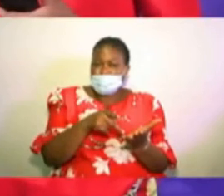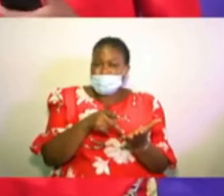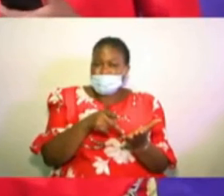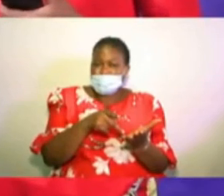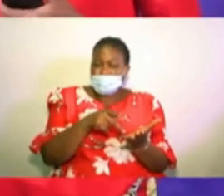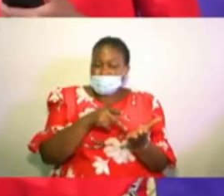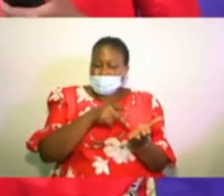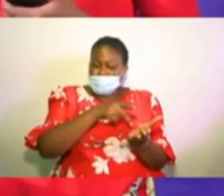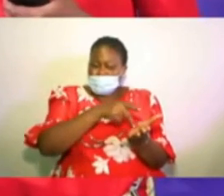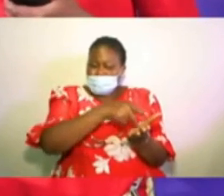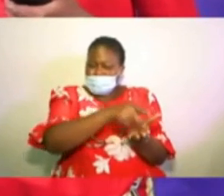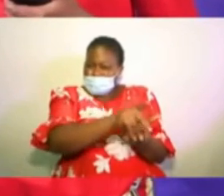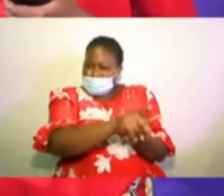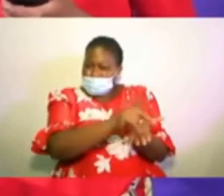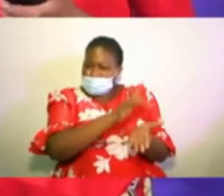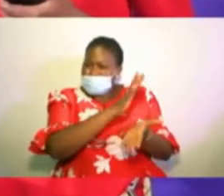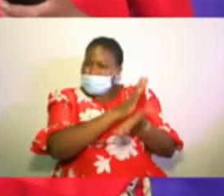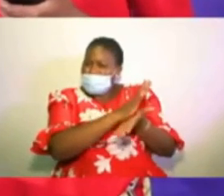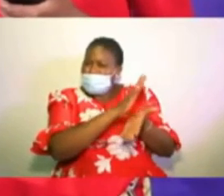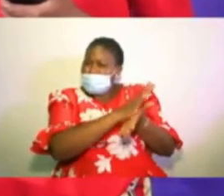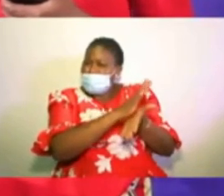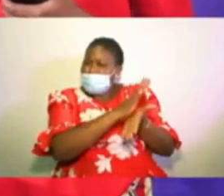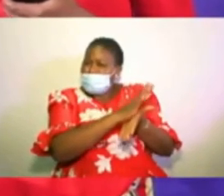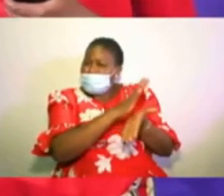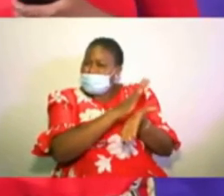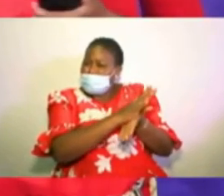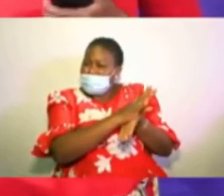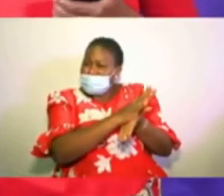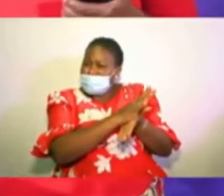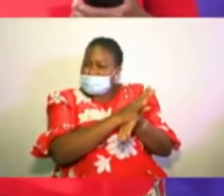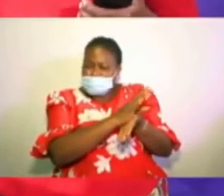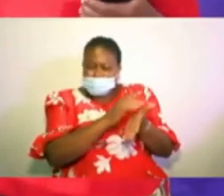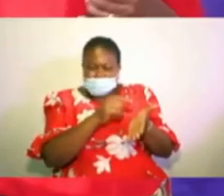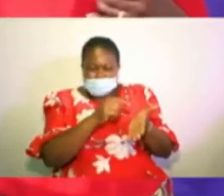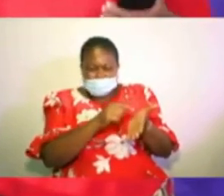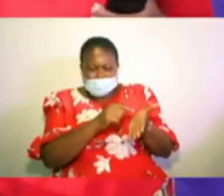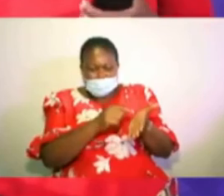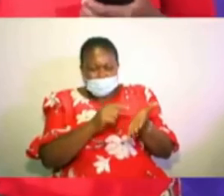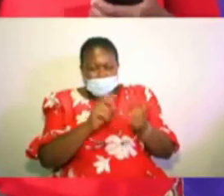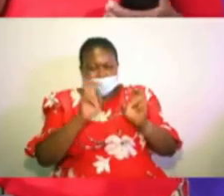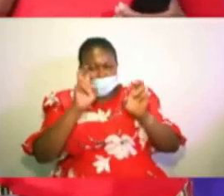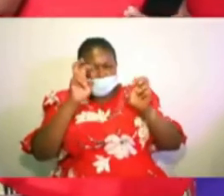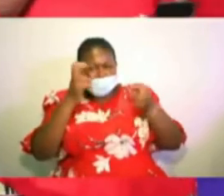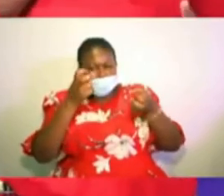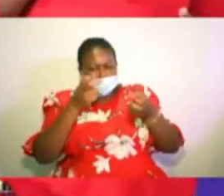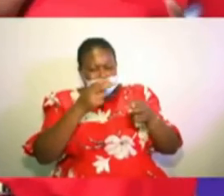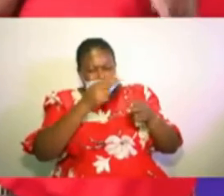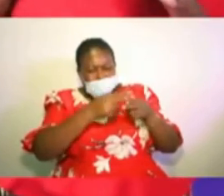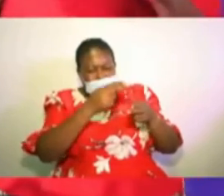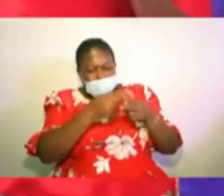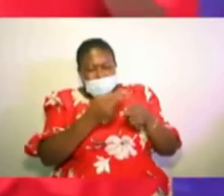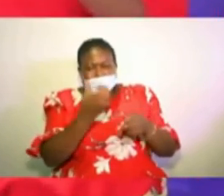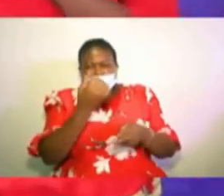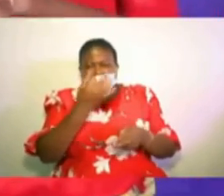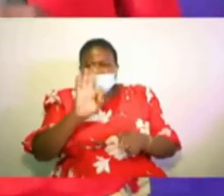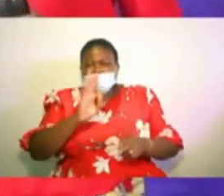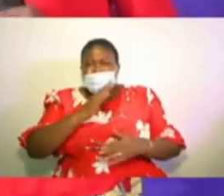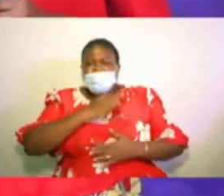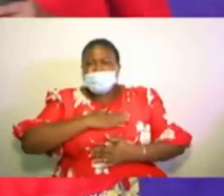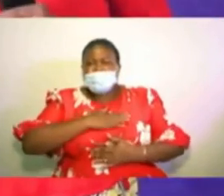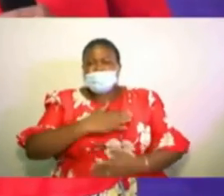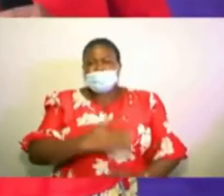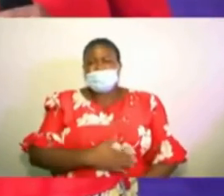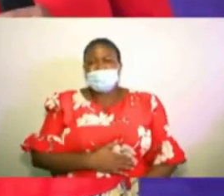saw written on the document name of body. Et puis ce que j'ai lu sur le document c'est nom du